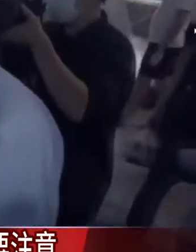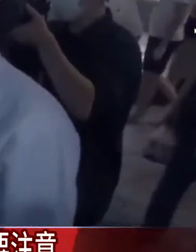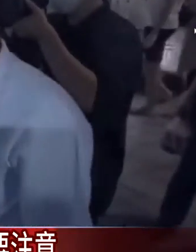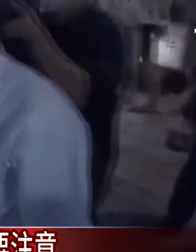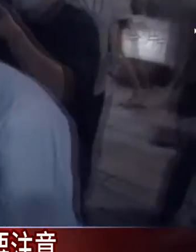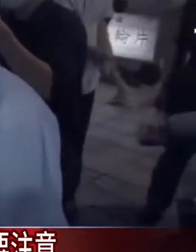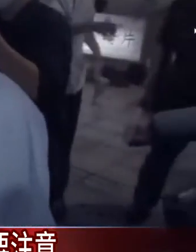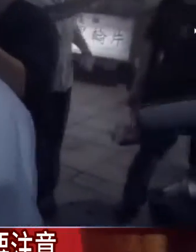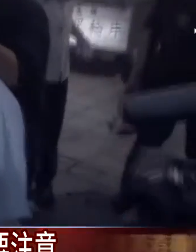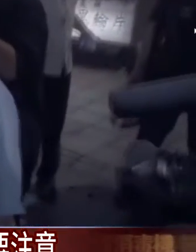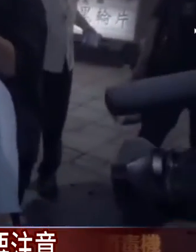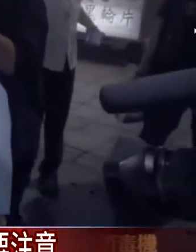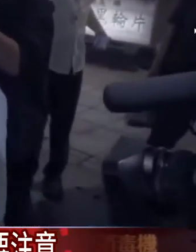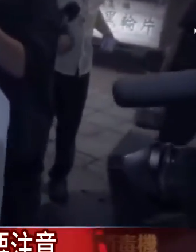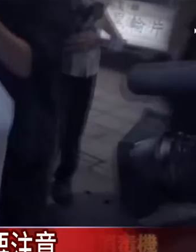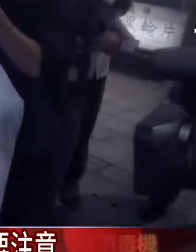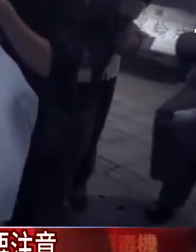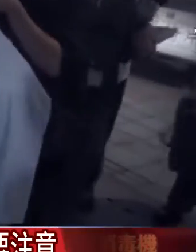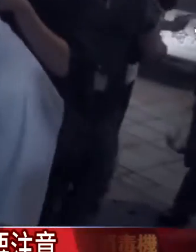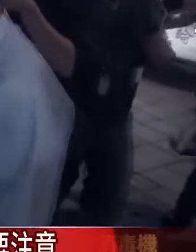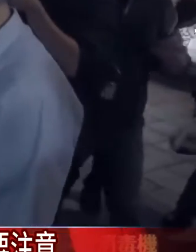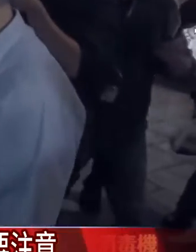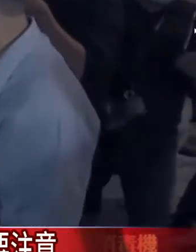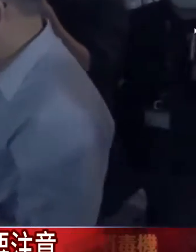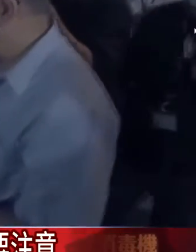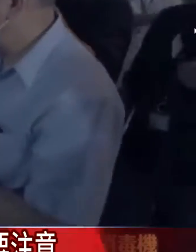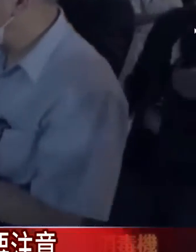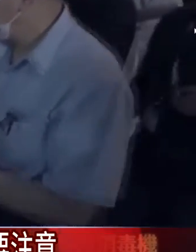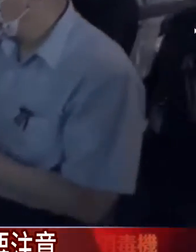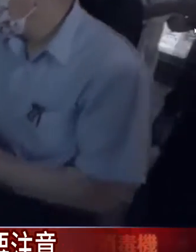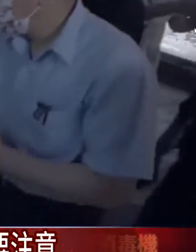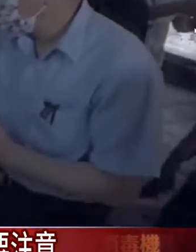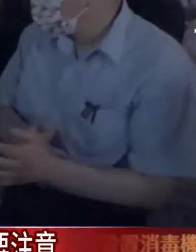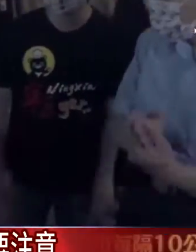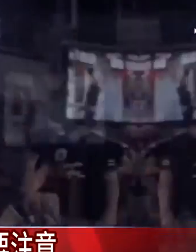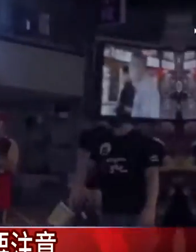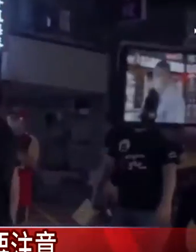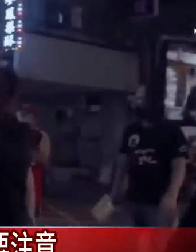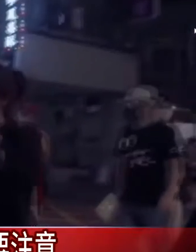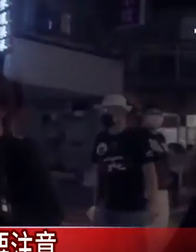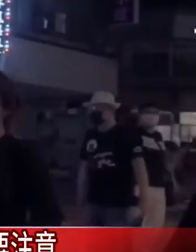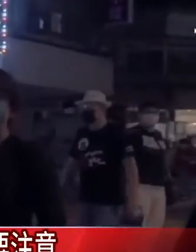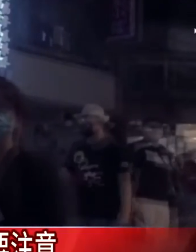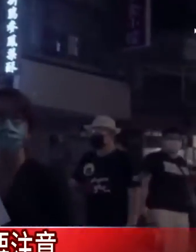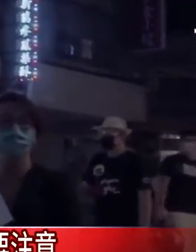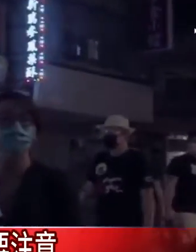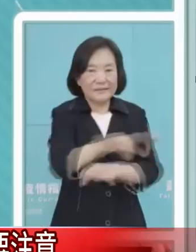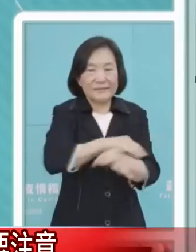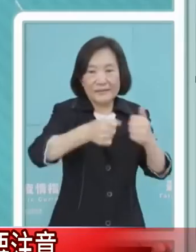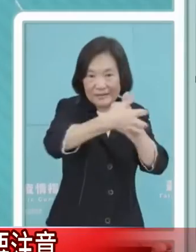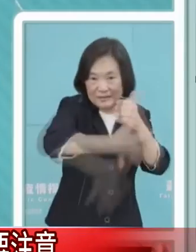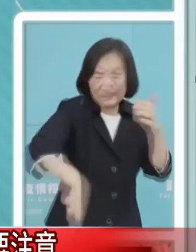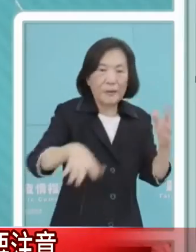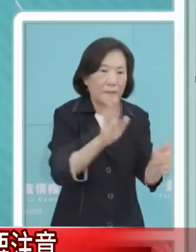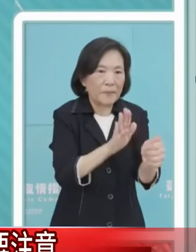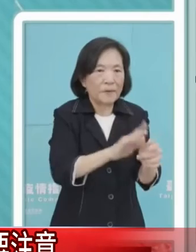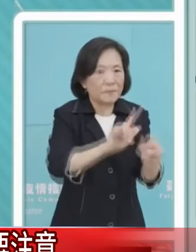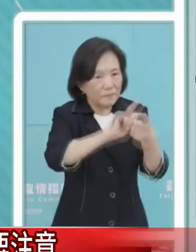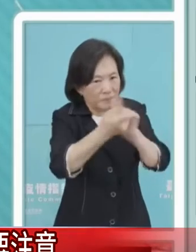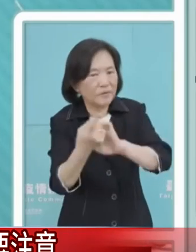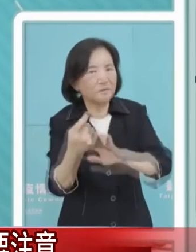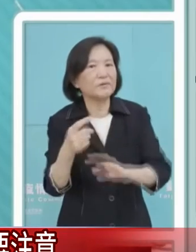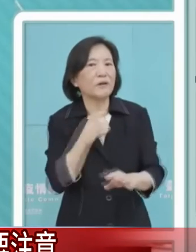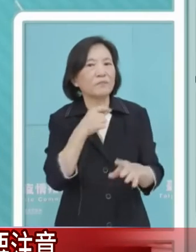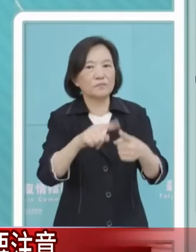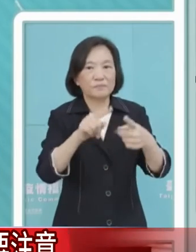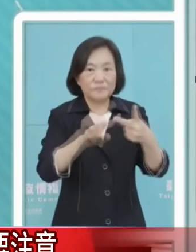哦要完全回到过去的，因为后疫情时代产业一定要转型，所以第一个要先做到产业哦转辅导产业转型的目